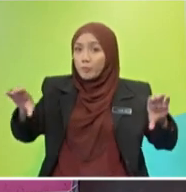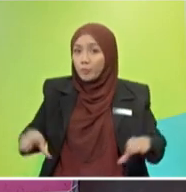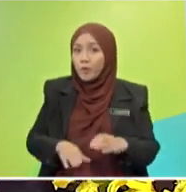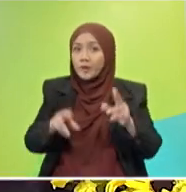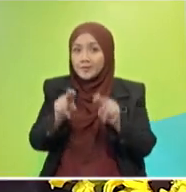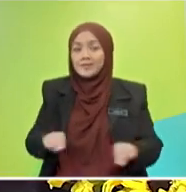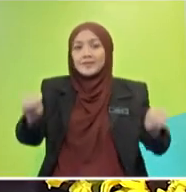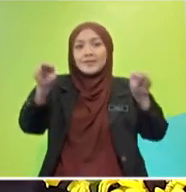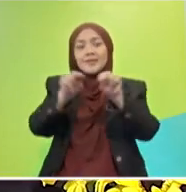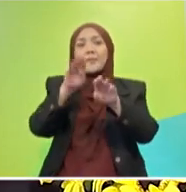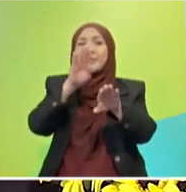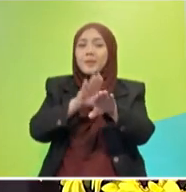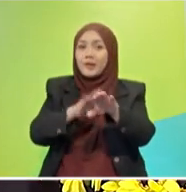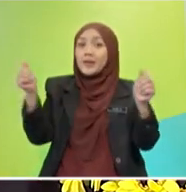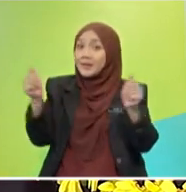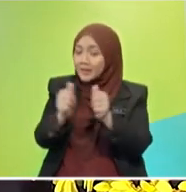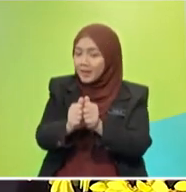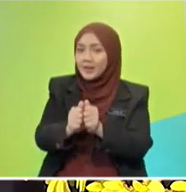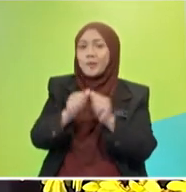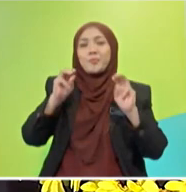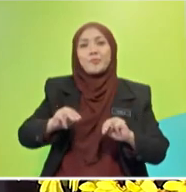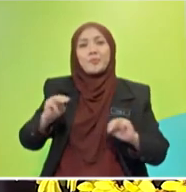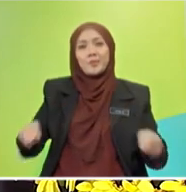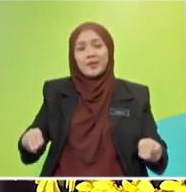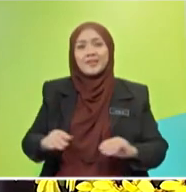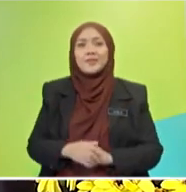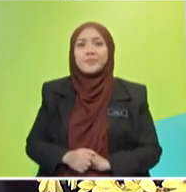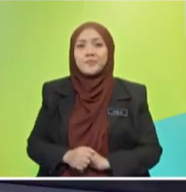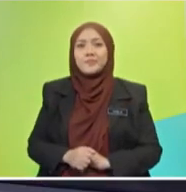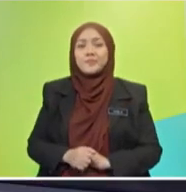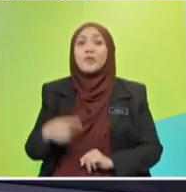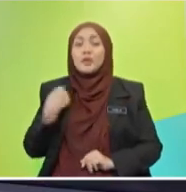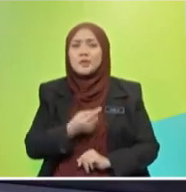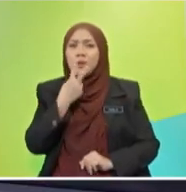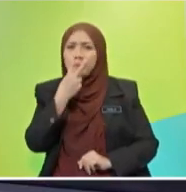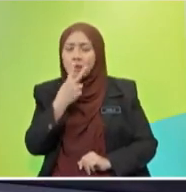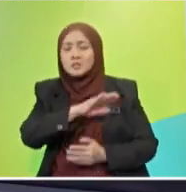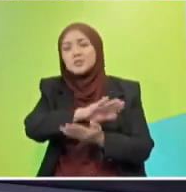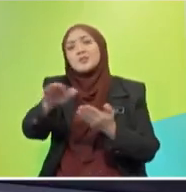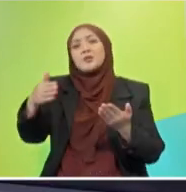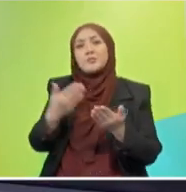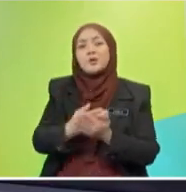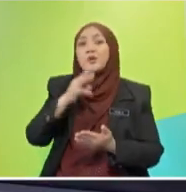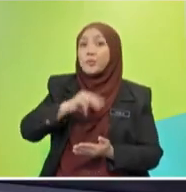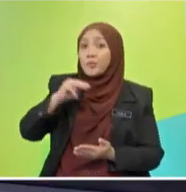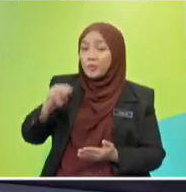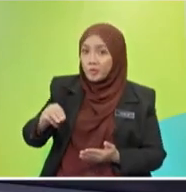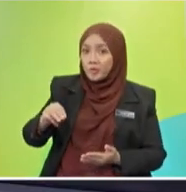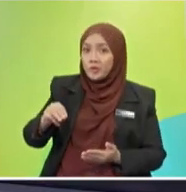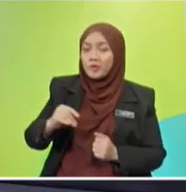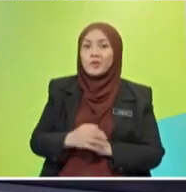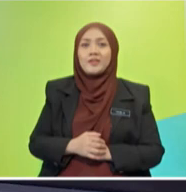kepada pengajaran dan pembelajaran kita hari ini silahkan Ya kita nampak semua murid-murid di yang